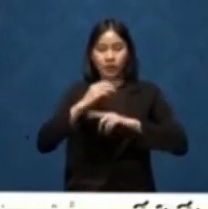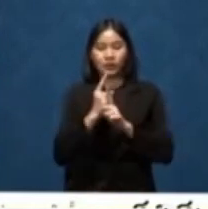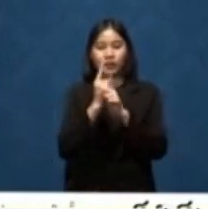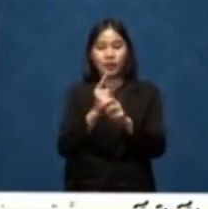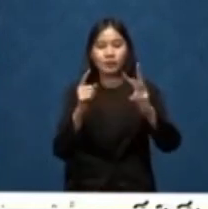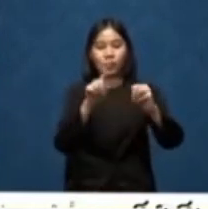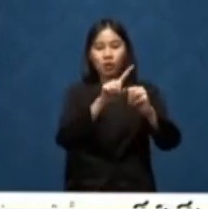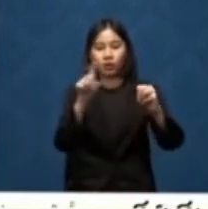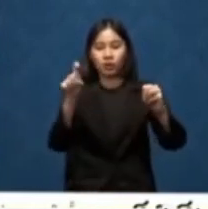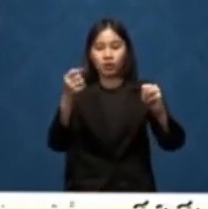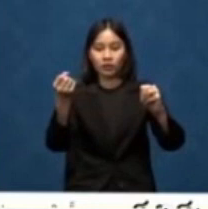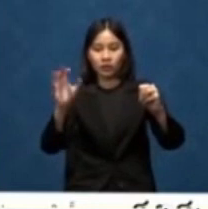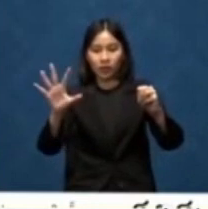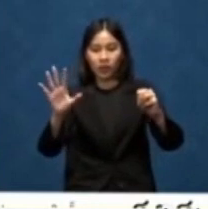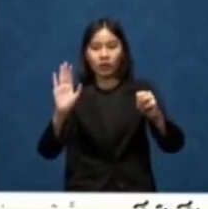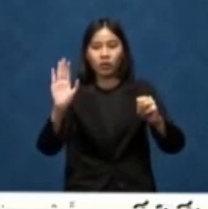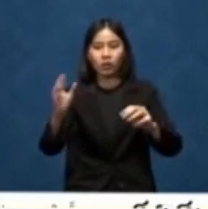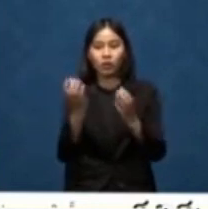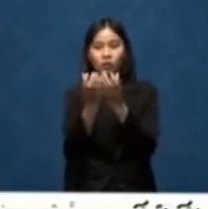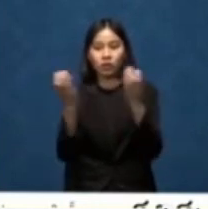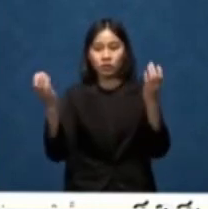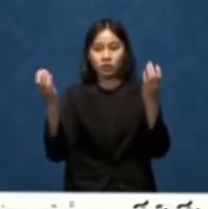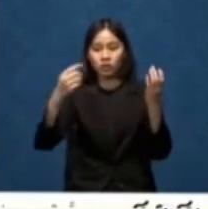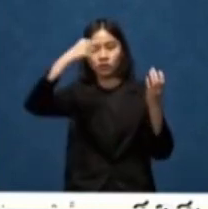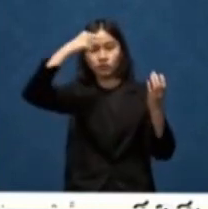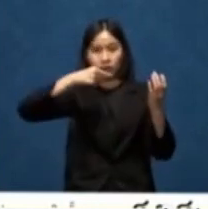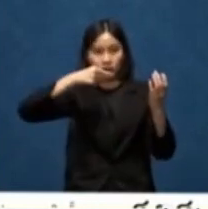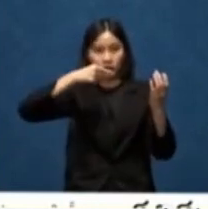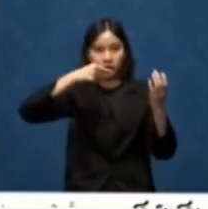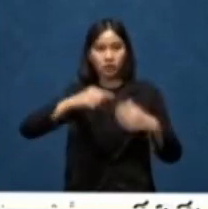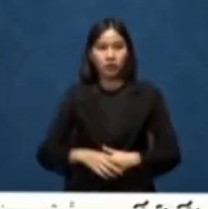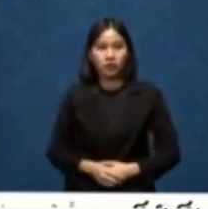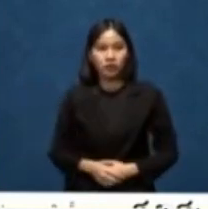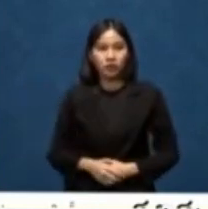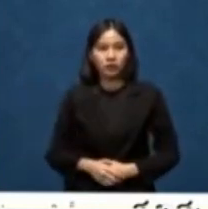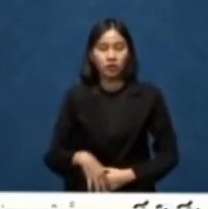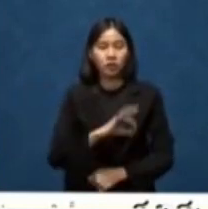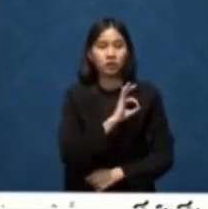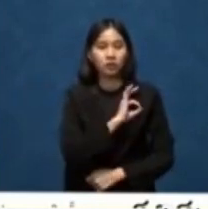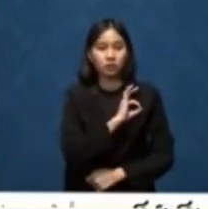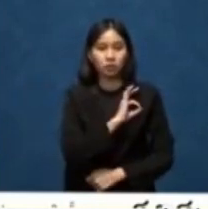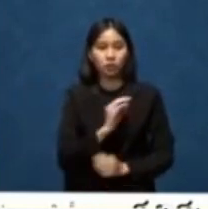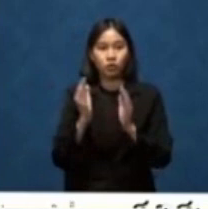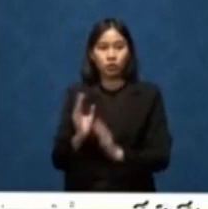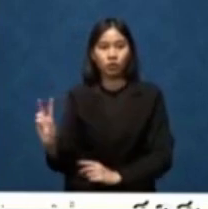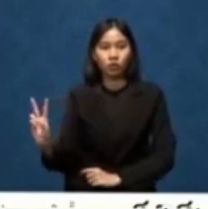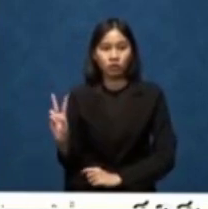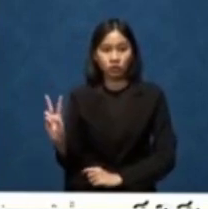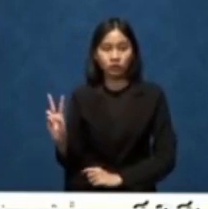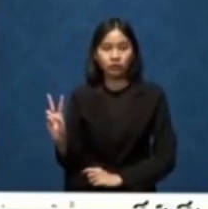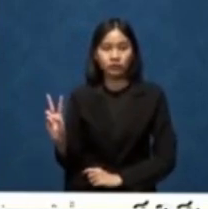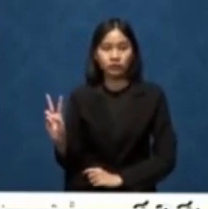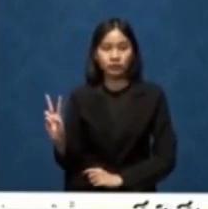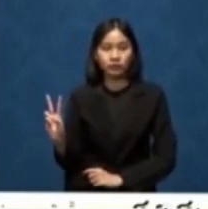ปฏิญาณตนในที่ประชุมก่อนเข้ารับหน้าที่ตามมาตรา 115ของรัฐธรรมนูญแห่งราชอาณาจักรไทย